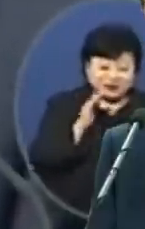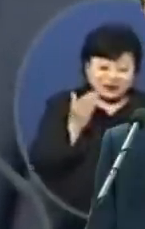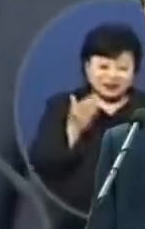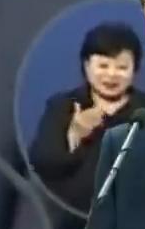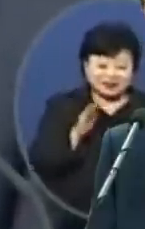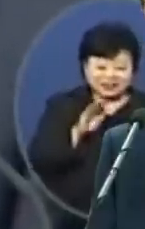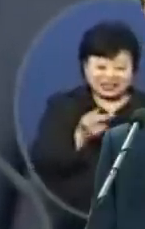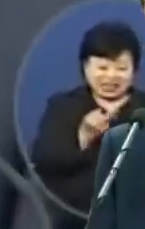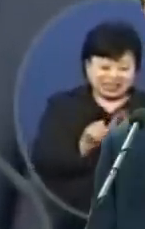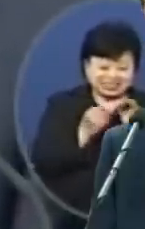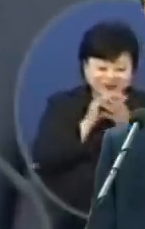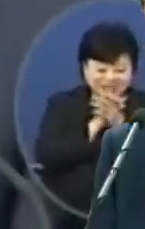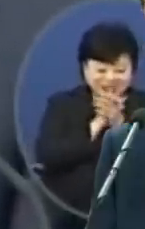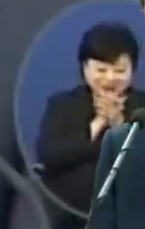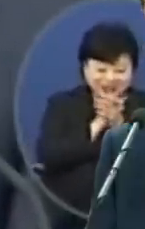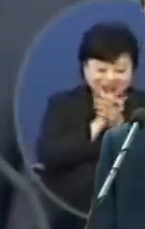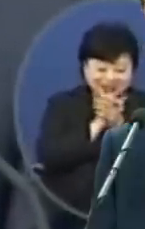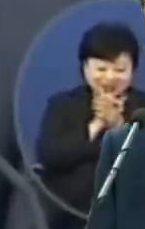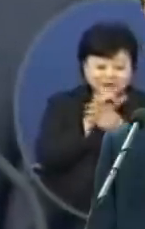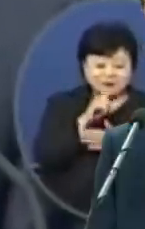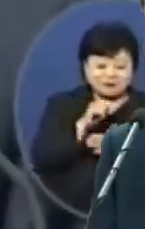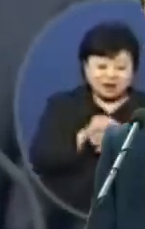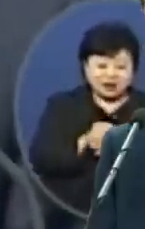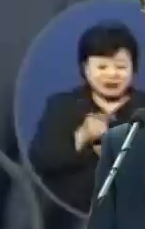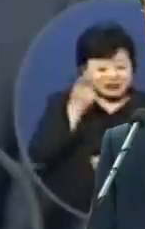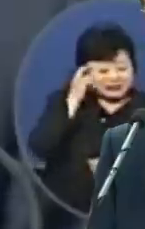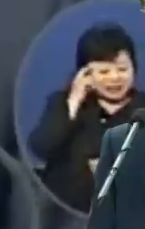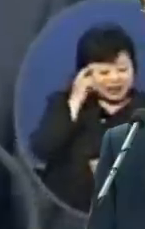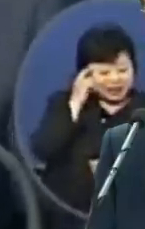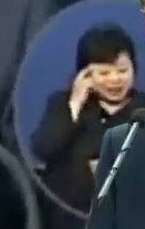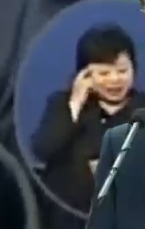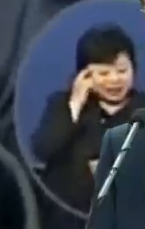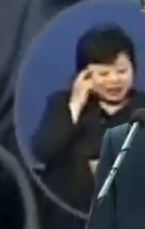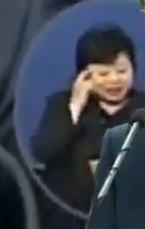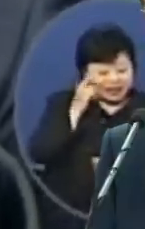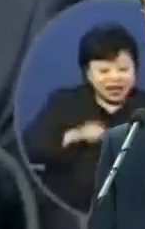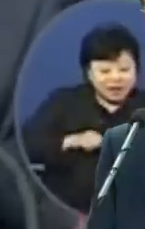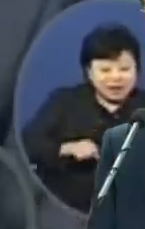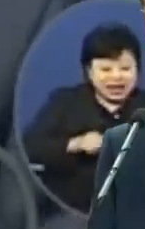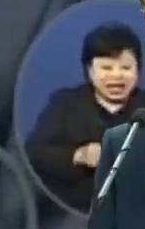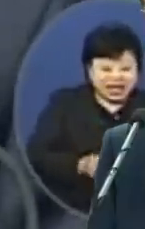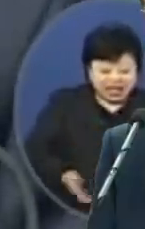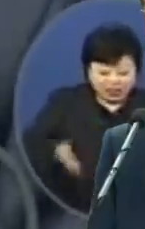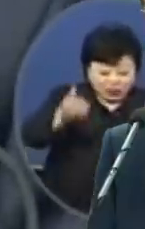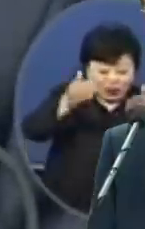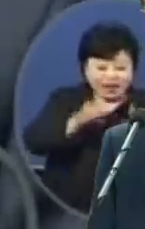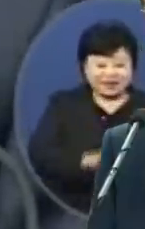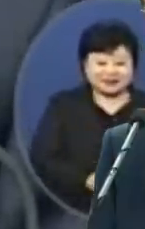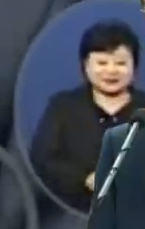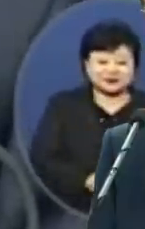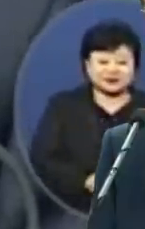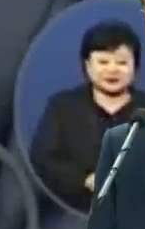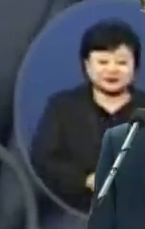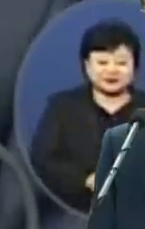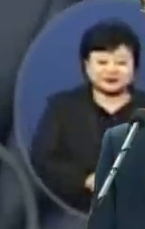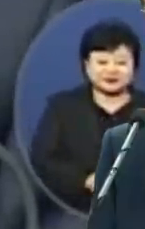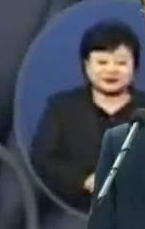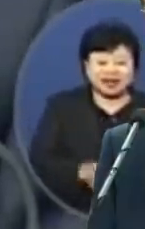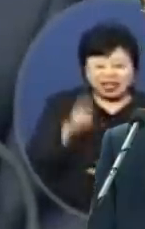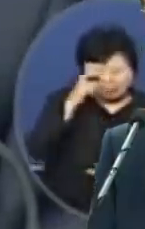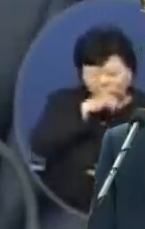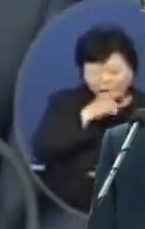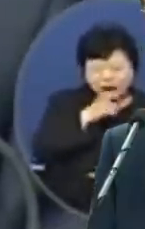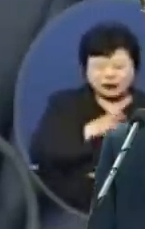오늘 아침에도 기도할 때 내 마음속에 뭘 생각했냐면 빨래통, 큰 빨래통에 나와가지고서 내 모든